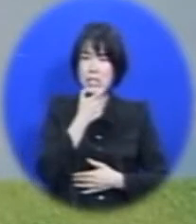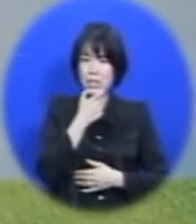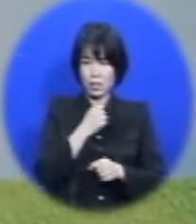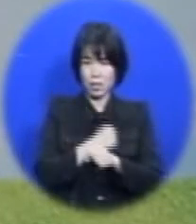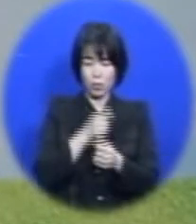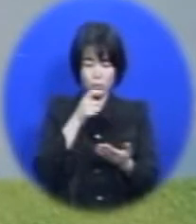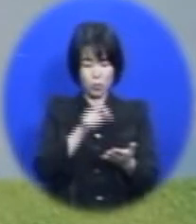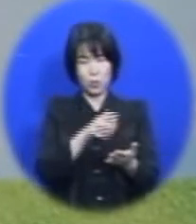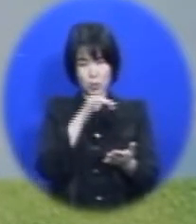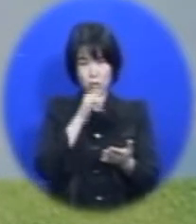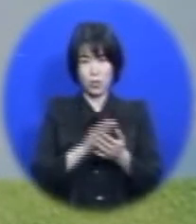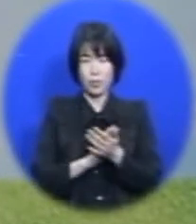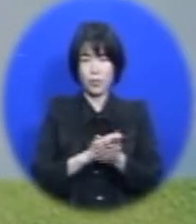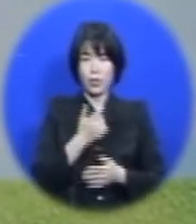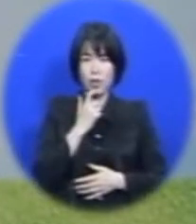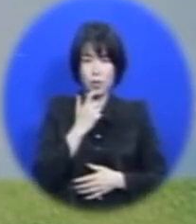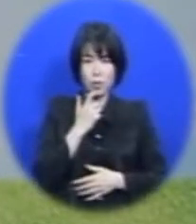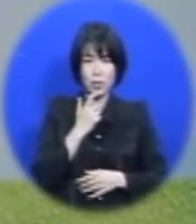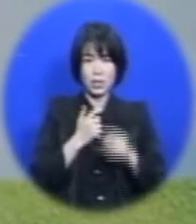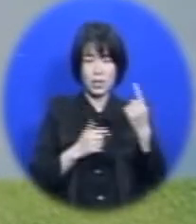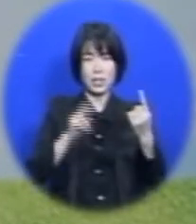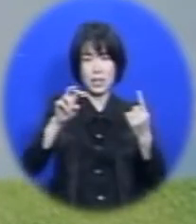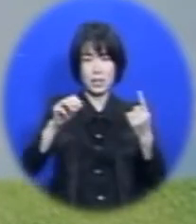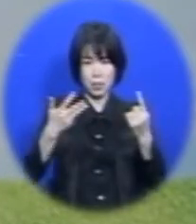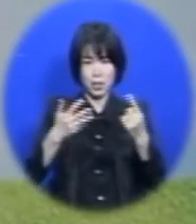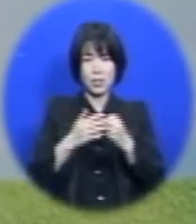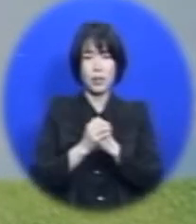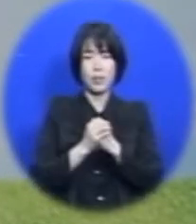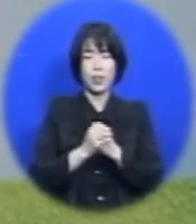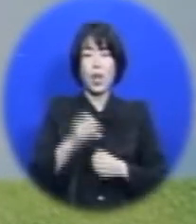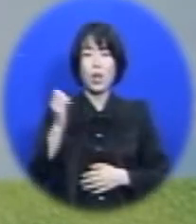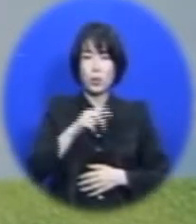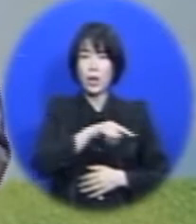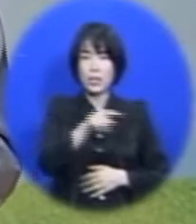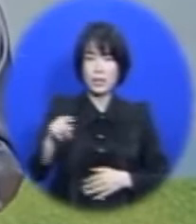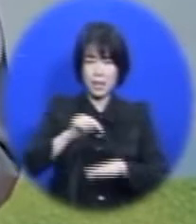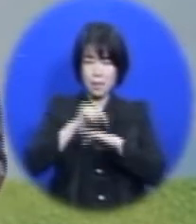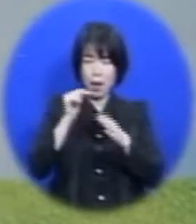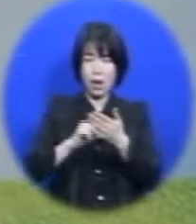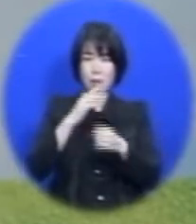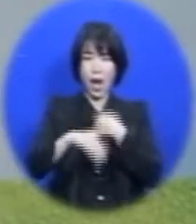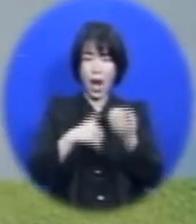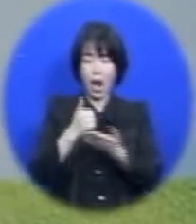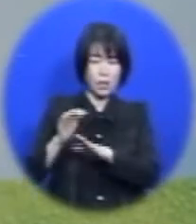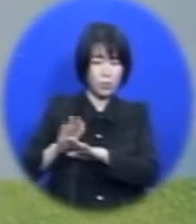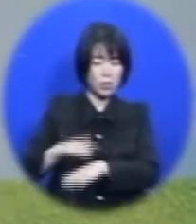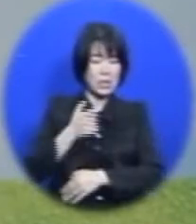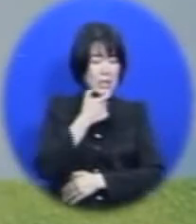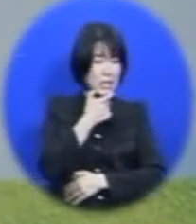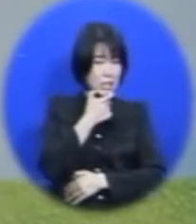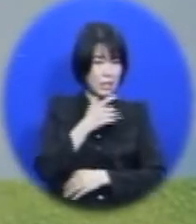그렇게 말씀하고 있습니다. 로마서 1장 28절에 또한 그들이 마음에 하나님 두기를 싫어하며